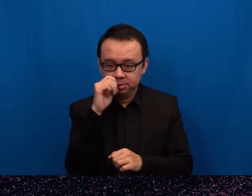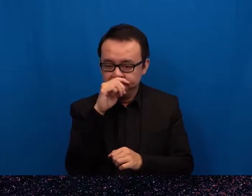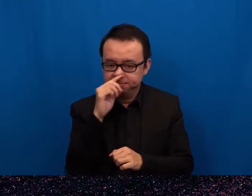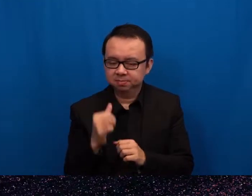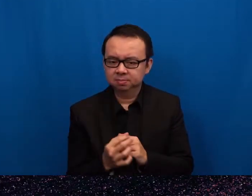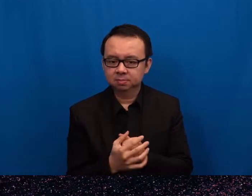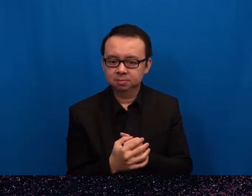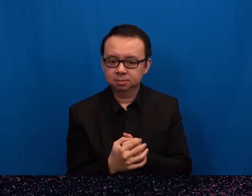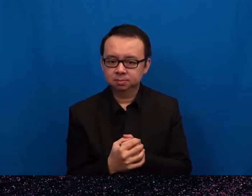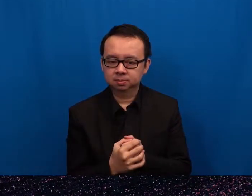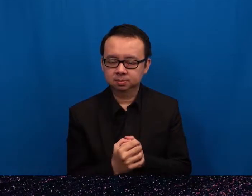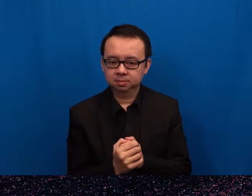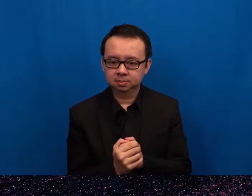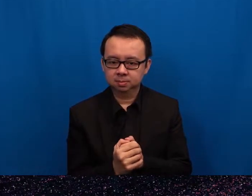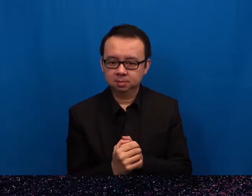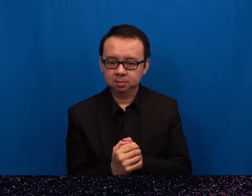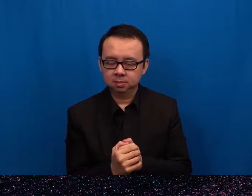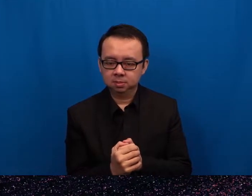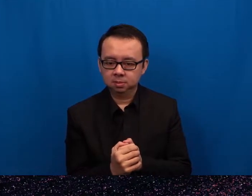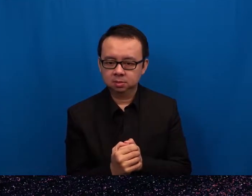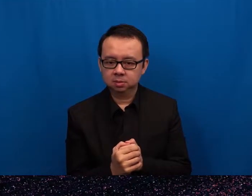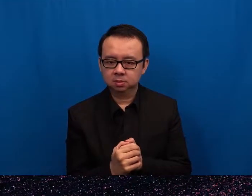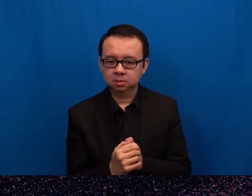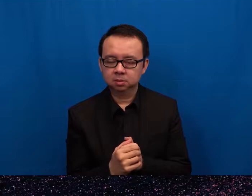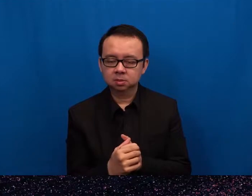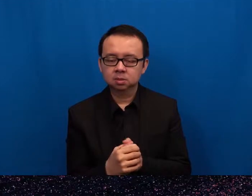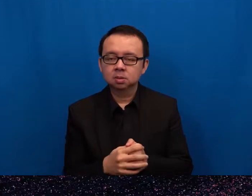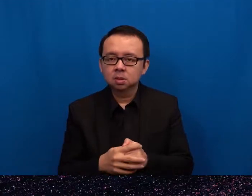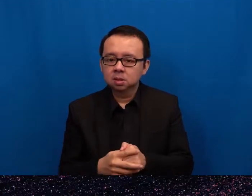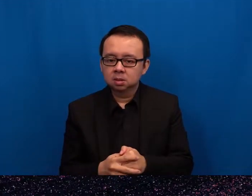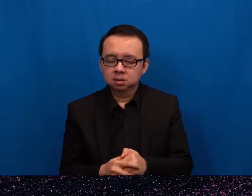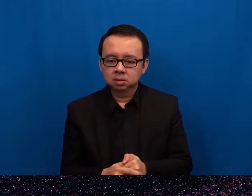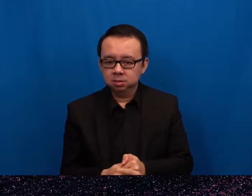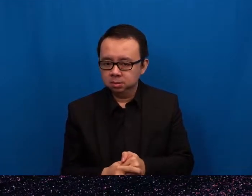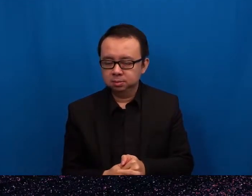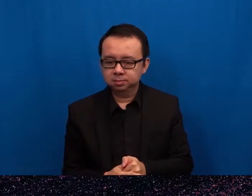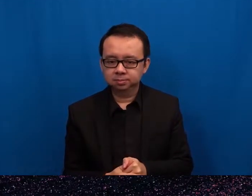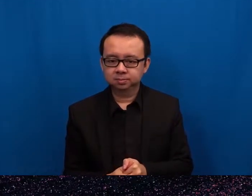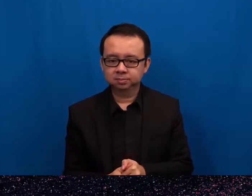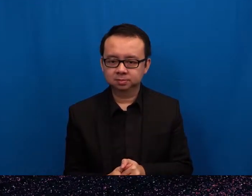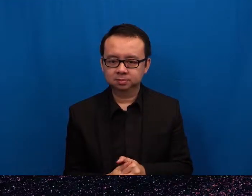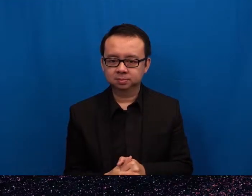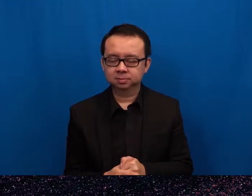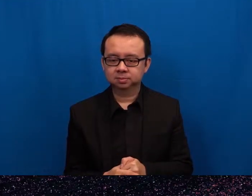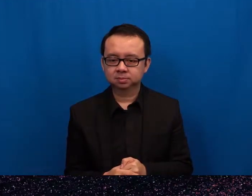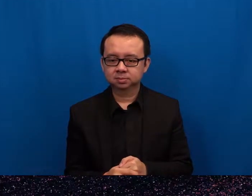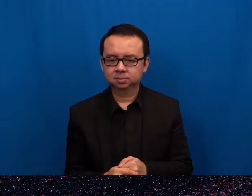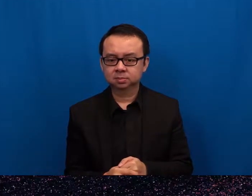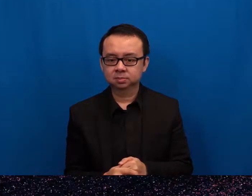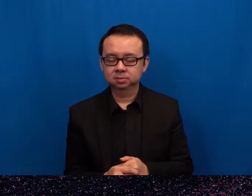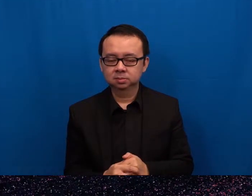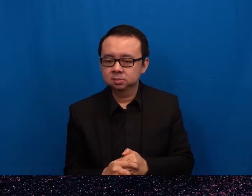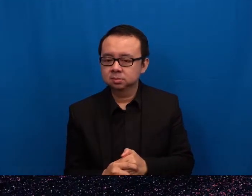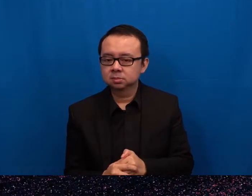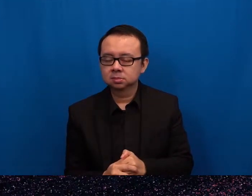kalau itu adalah ayah Anda, bukankah Anda akan mengusahakan 70 kali 7 kali? Kita gak